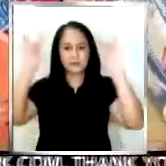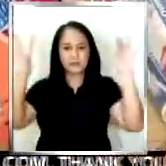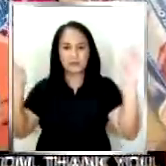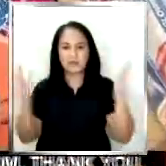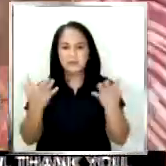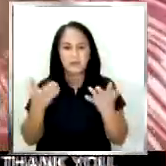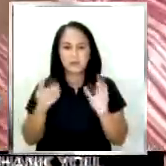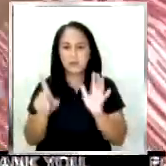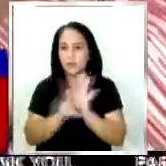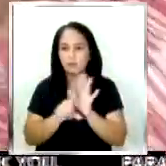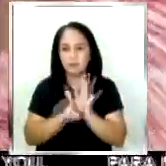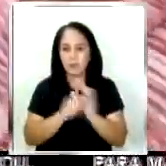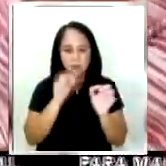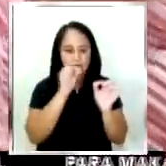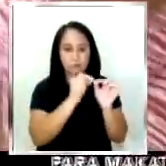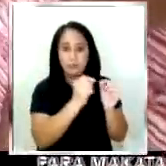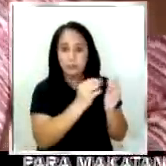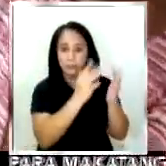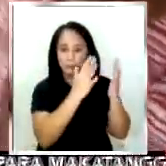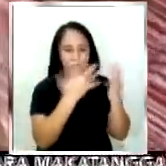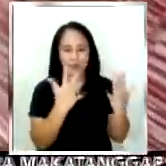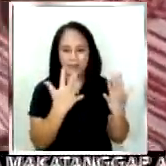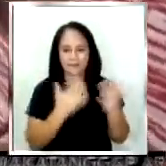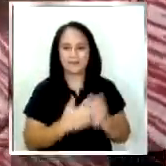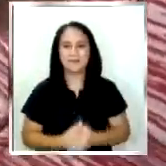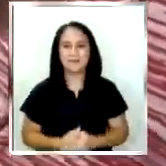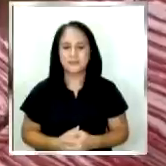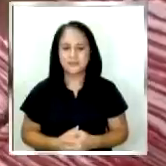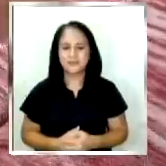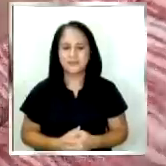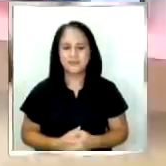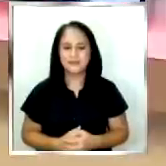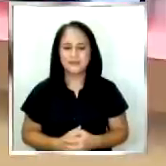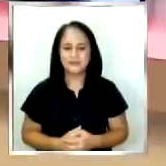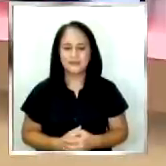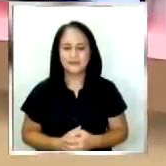paputok. Bernadette Reyes, nakatutok 24 oras.